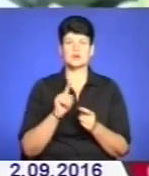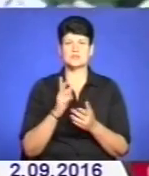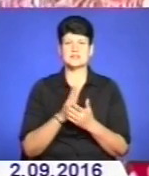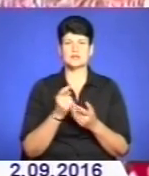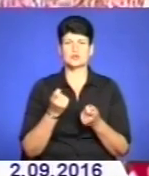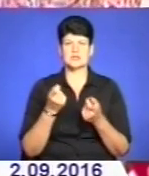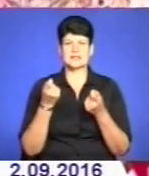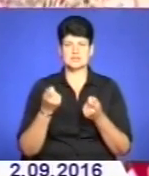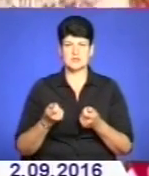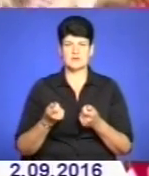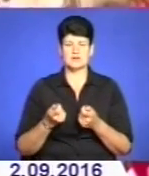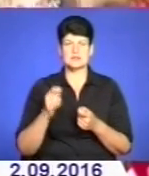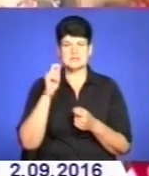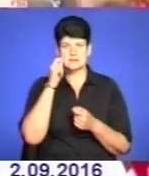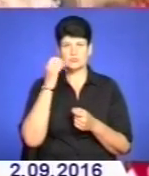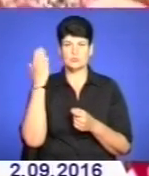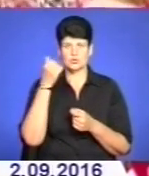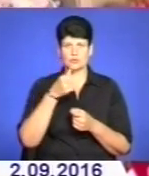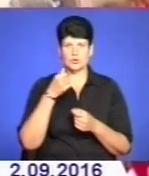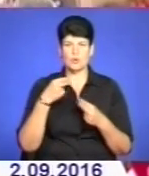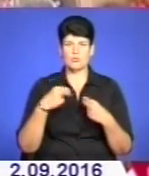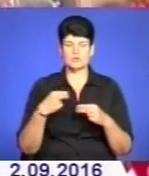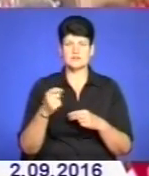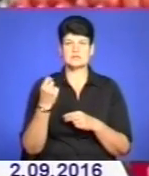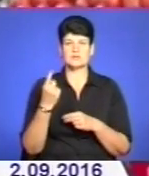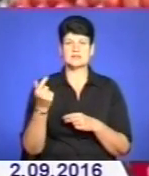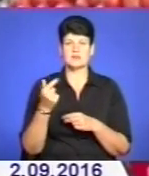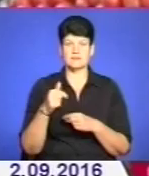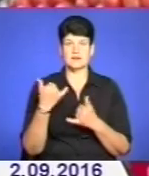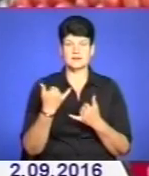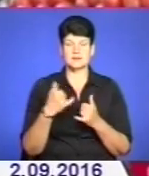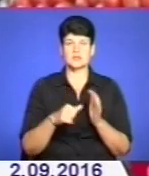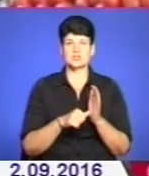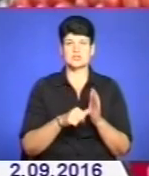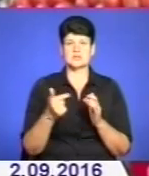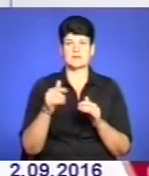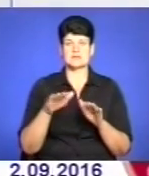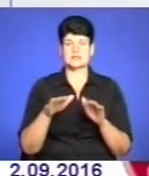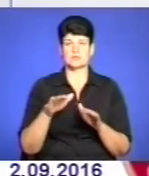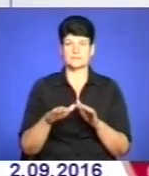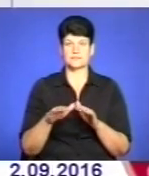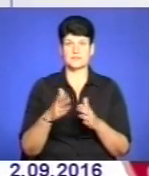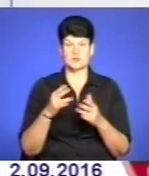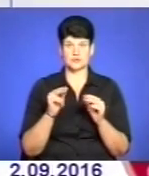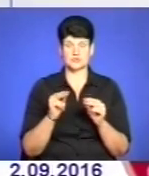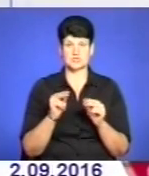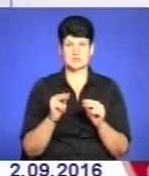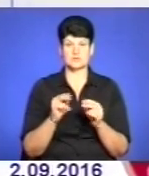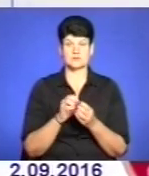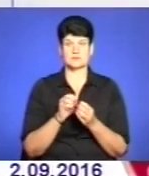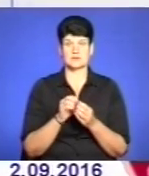Люда розповідає, що цибулю минулого року продавала за 11 гривень, а тепер 6 гривень за кілограм. Якщо чесно, то стабільна